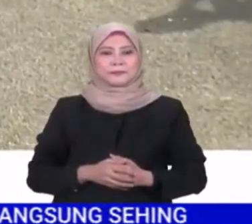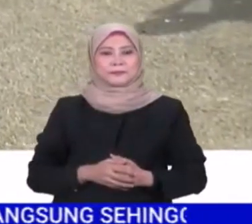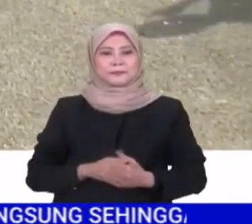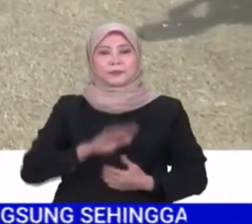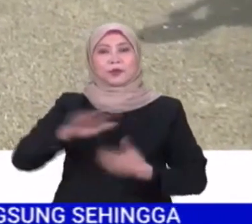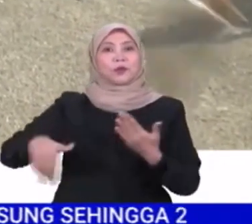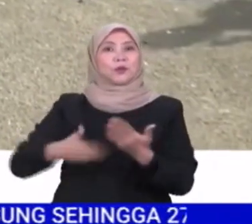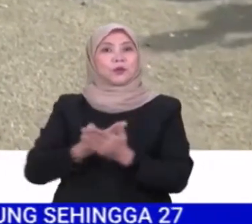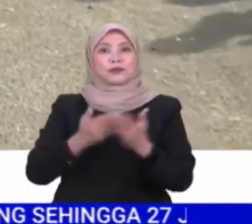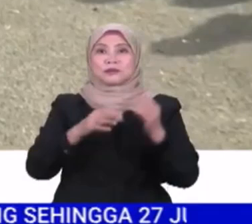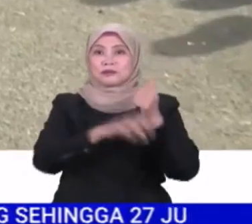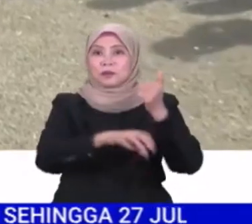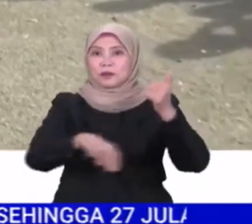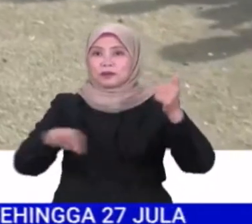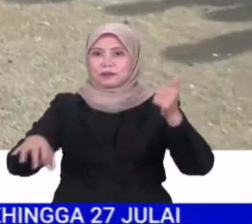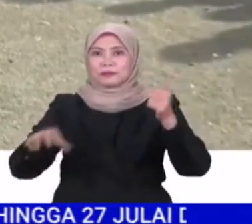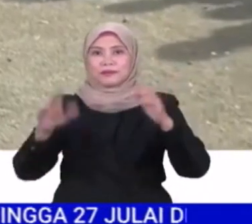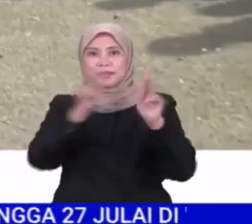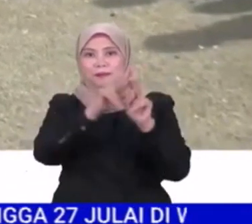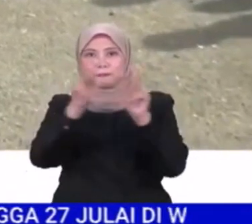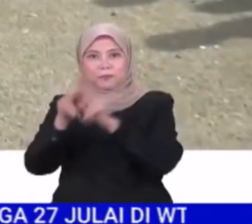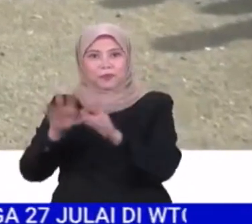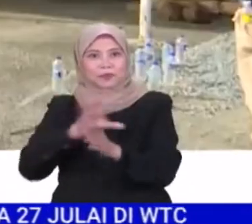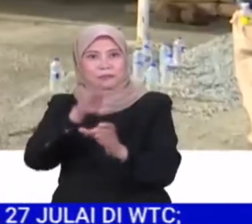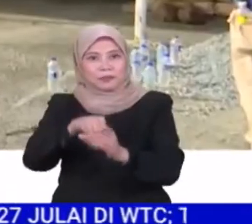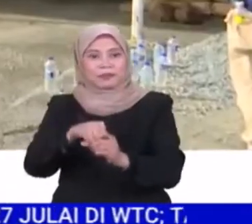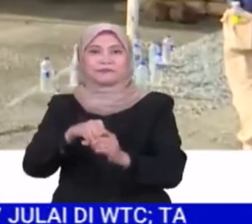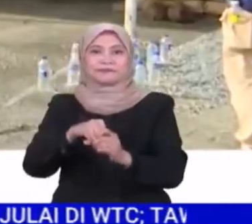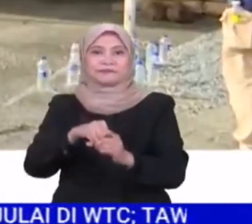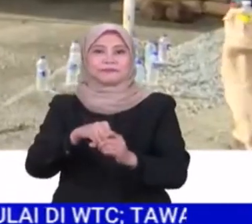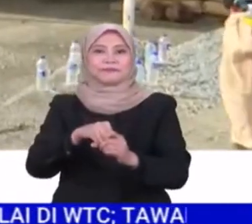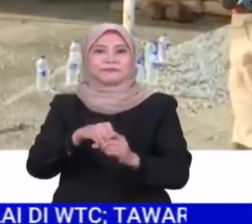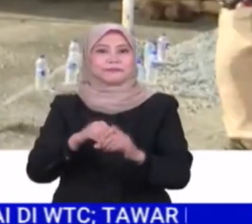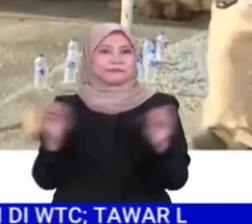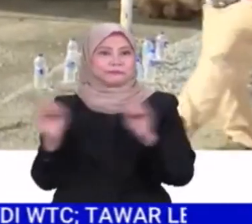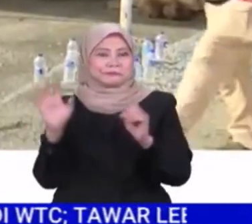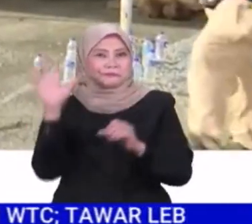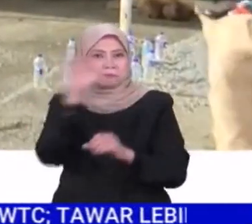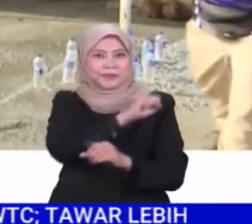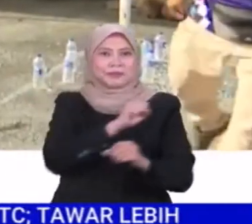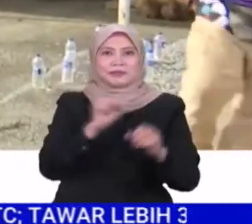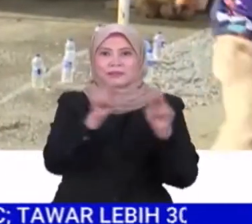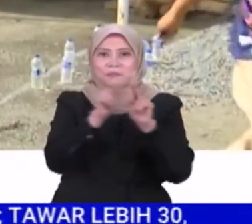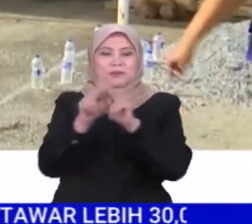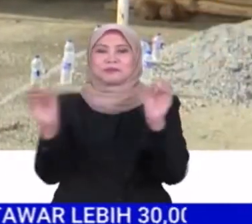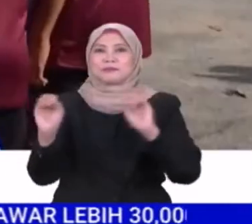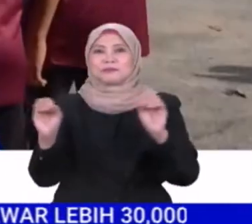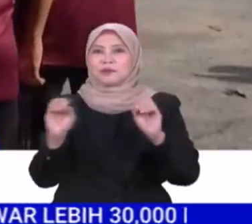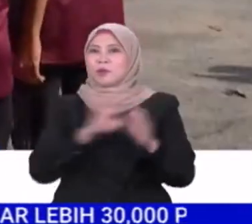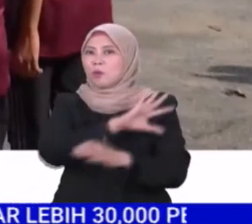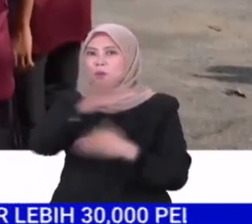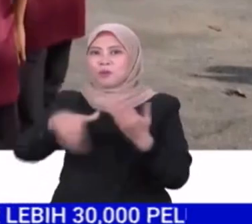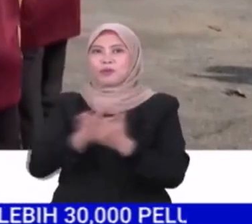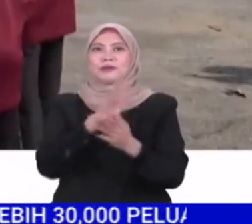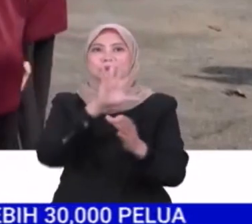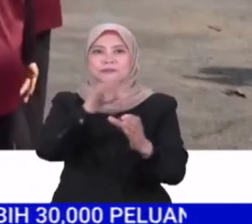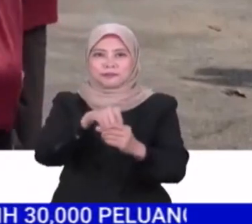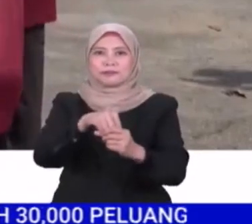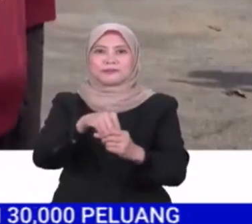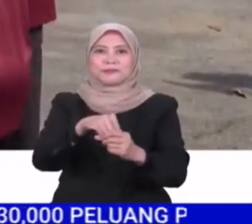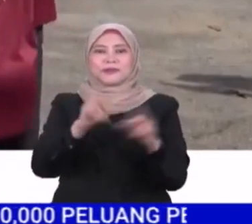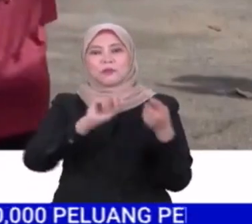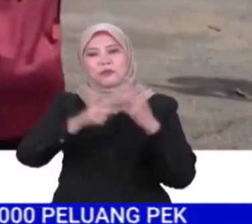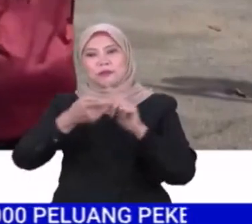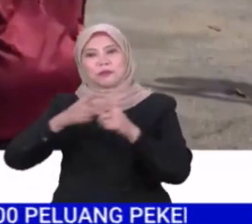semua Sawangan ataupun semua Kampung terlibat tak sejumlah FO yang kita tinggalkan juga pembebasan